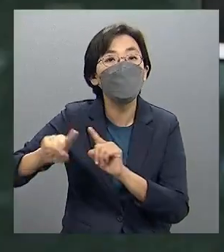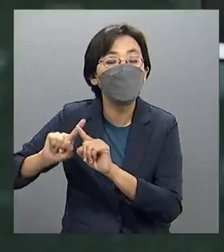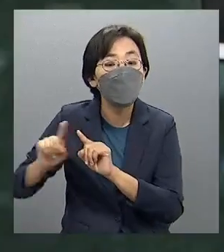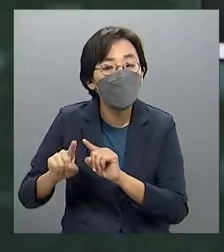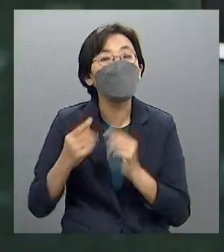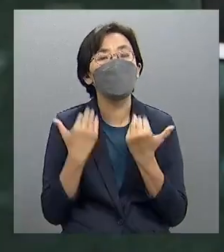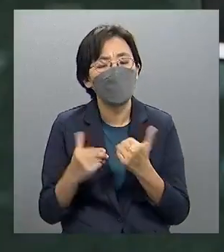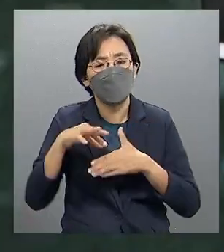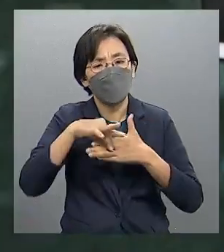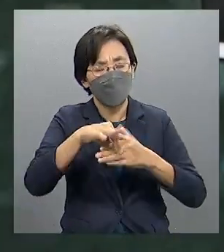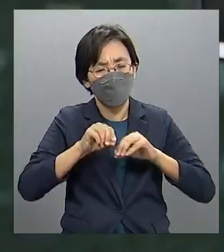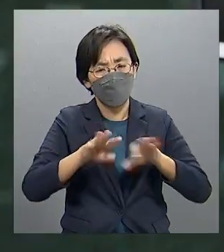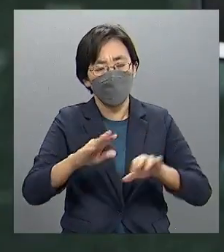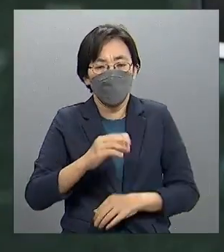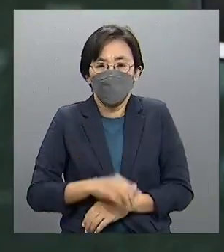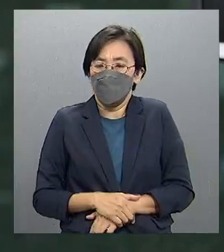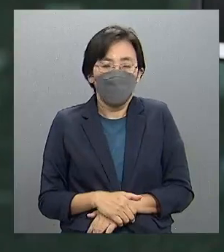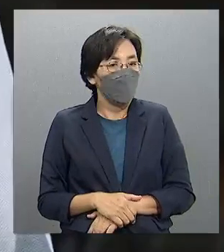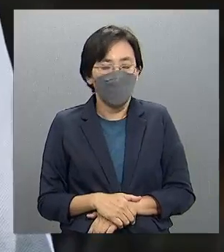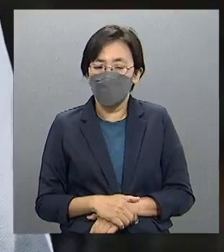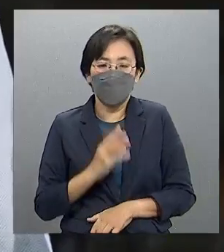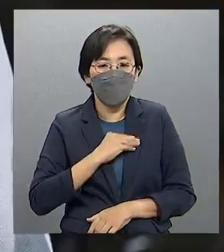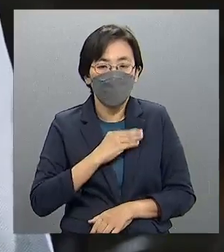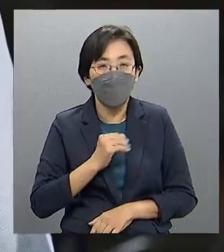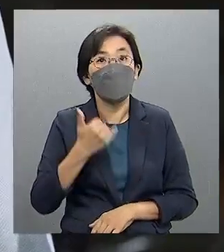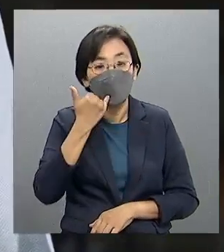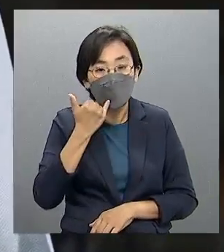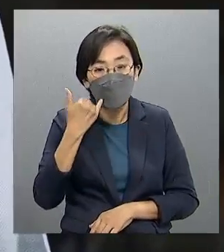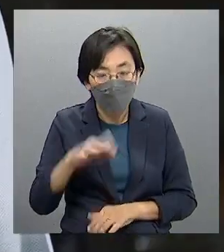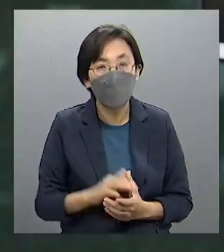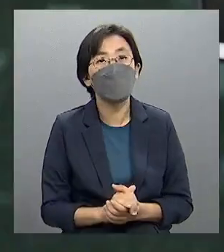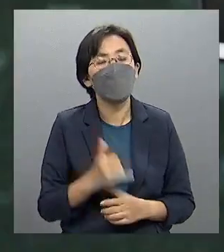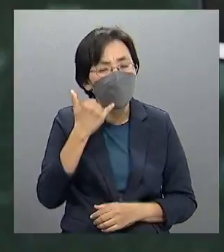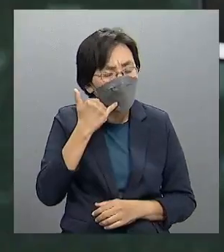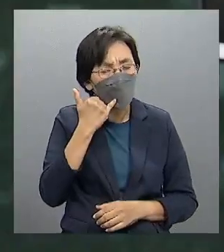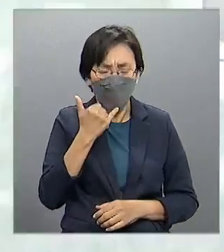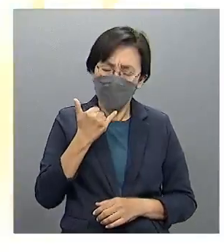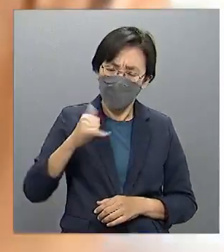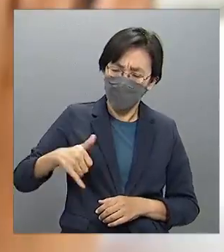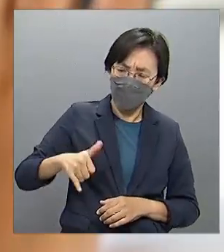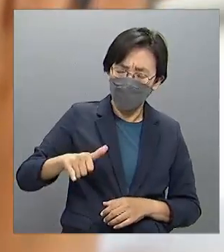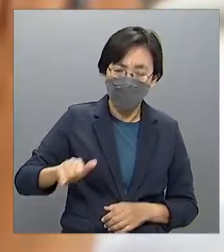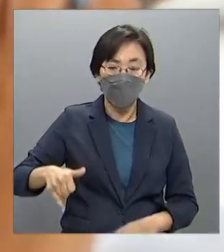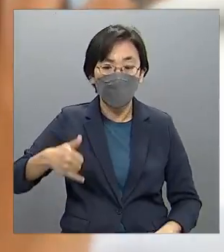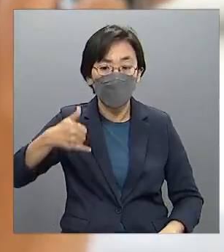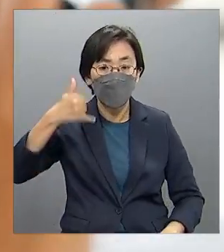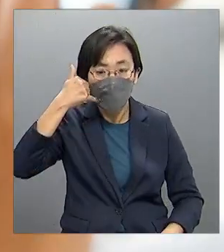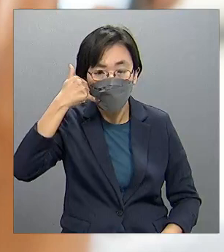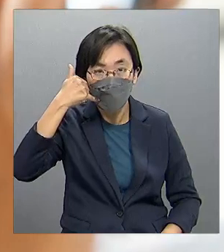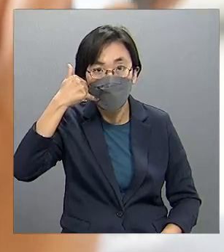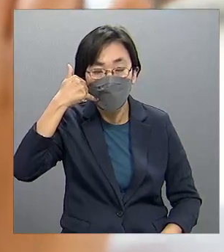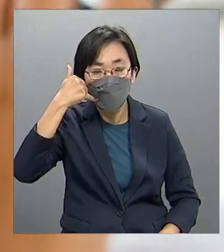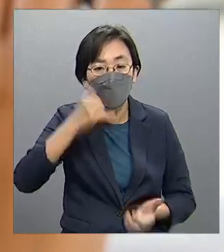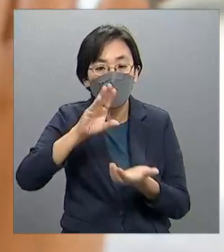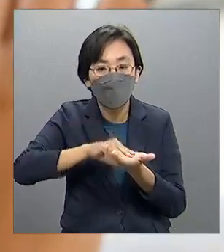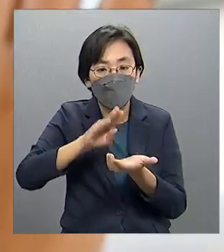ล่าสุดมีการบอกว่าแม้กระทั่งโทรไปนะครับเบอร์แปลกๆโทรมาแล้วเราเผลอรับขึ้นมาเนี่ยนะครับข้อมูลทุกอย่างที่เกี่ยวกับธุร